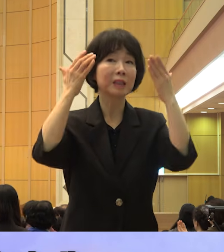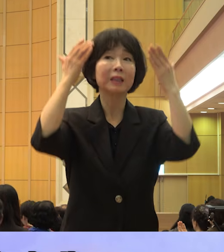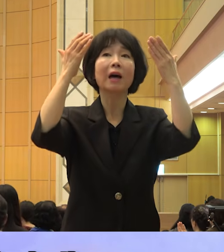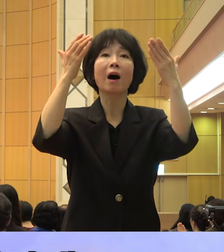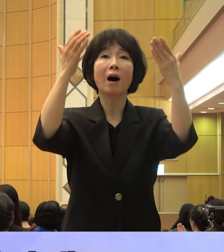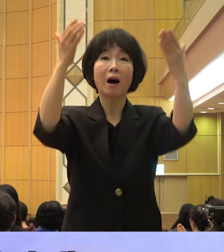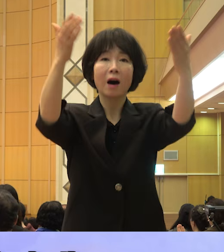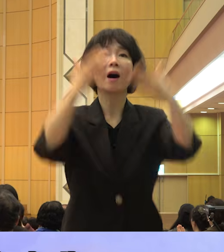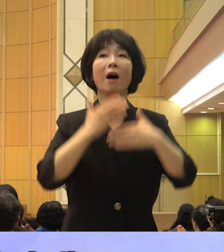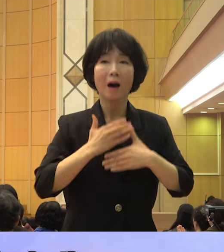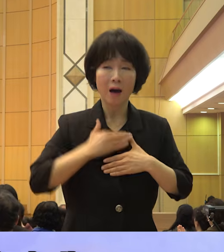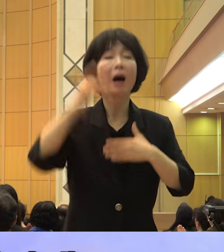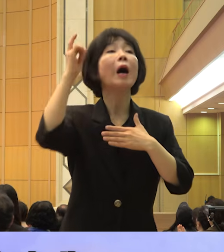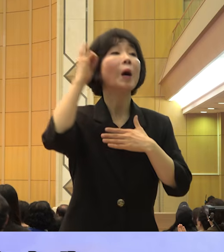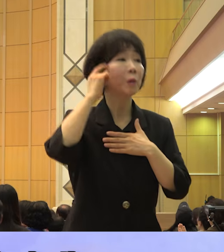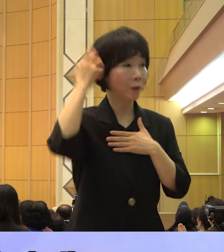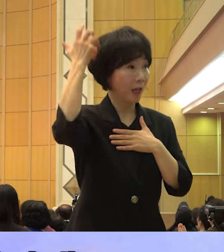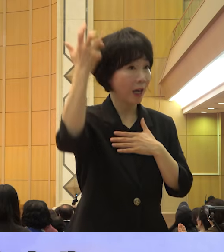감사합니다.